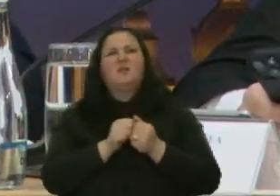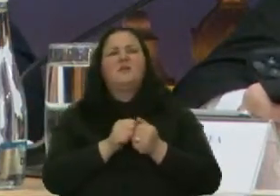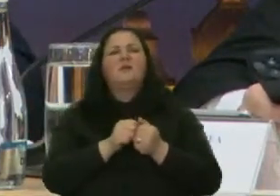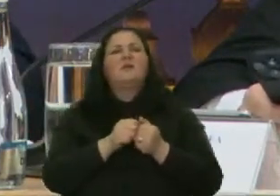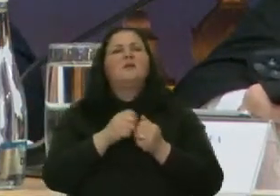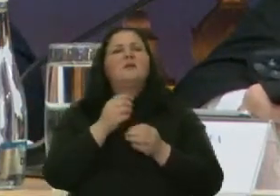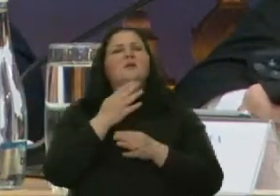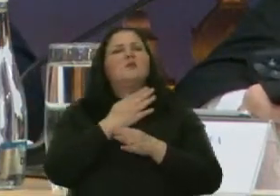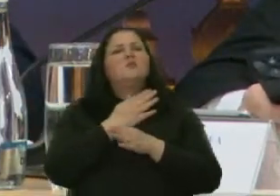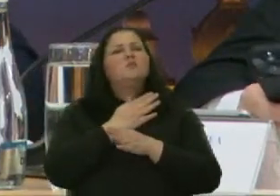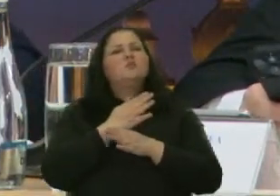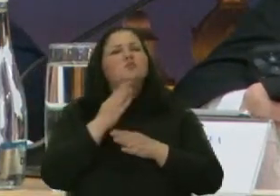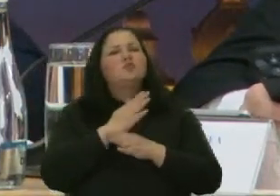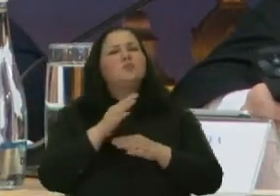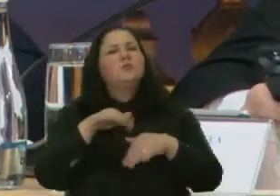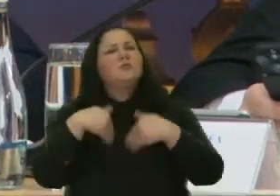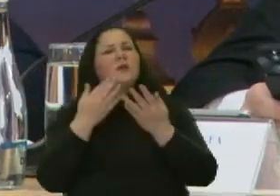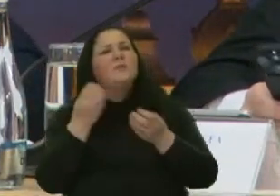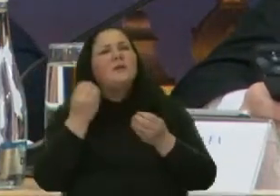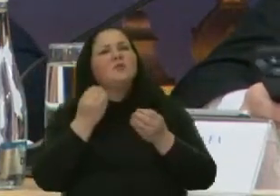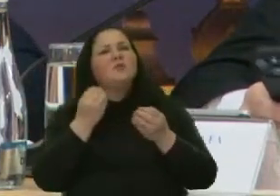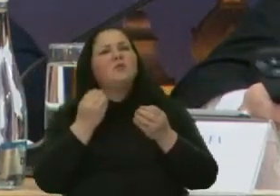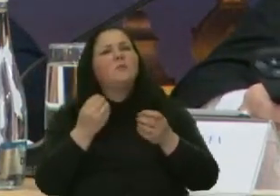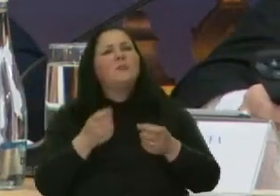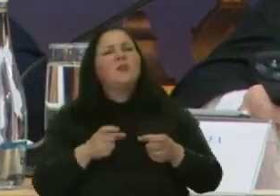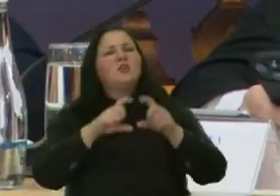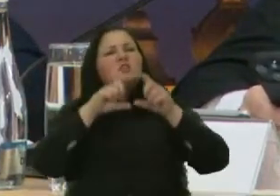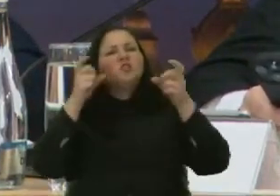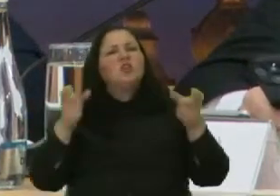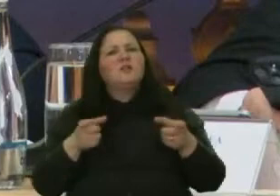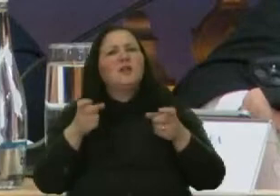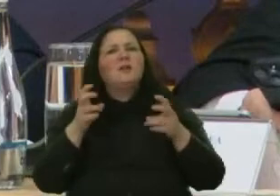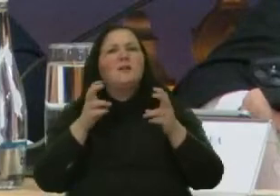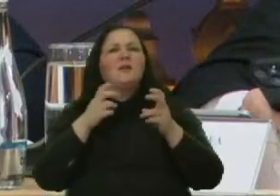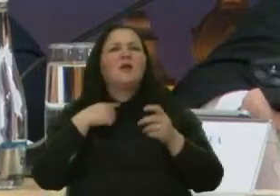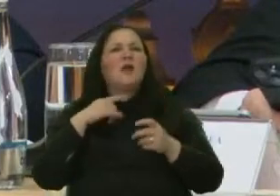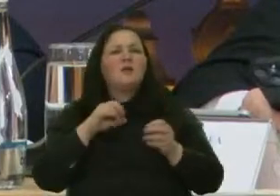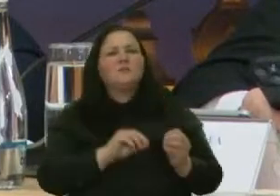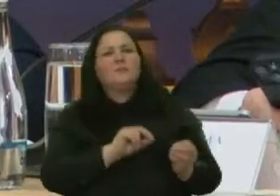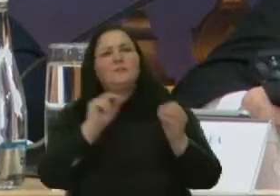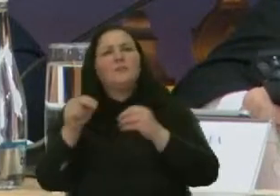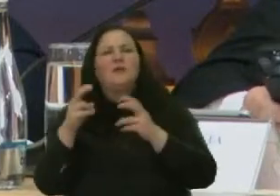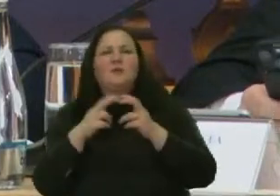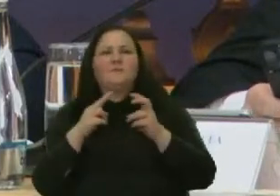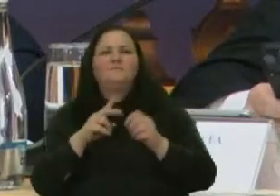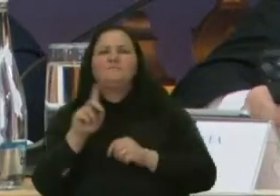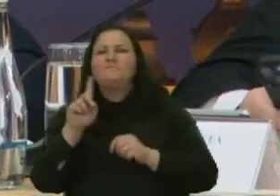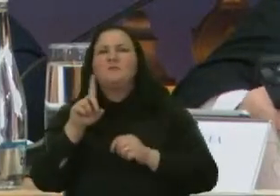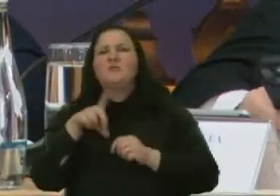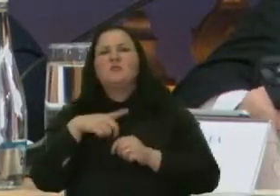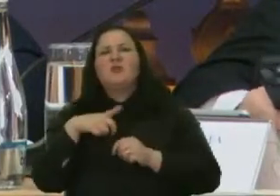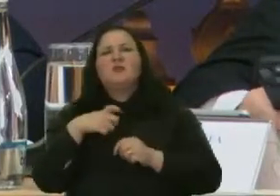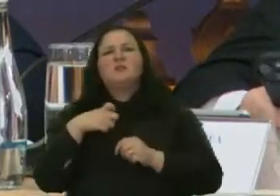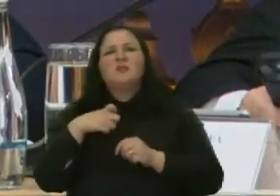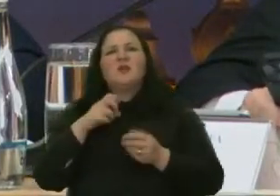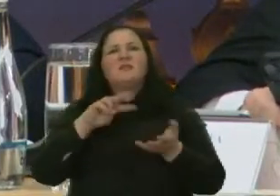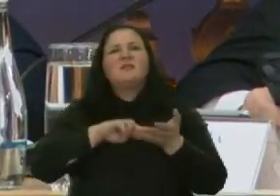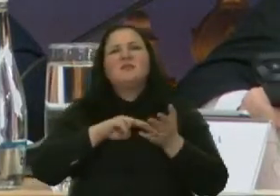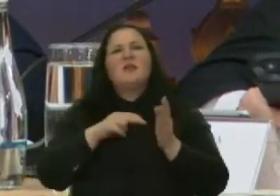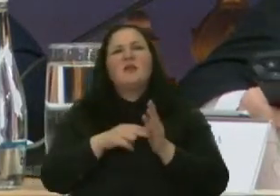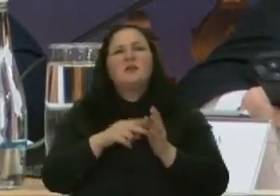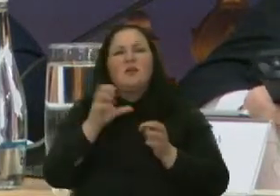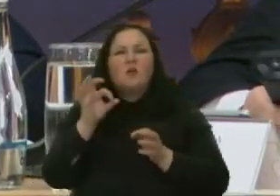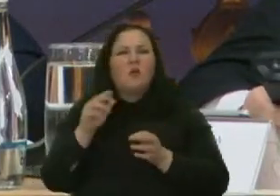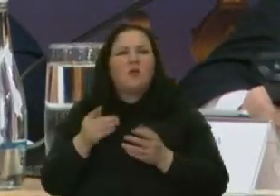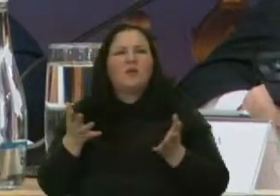termice pe gaz la centrale termice electrice ă în acest moment soluția propusă nu este fezabilă din punere tehnic întrucât rețelele de distribuție